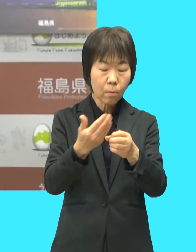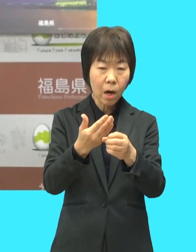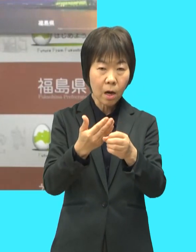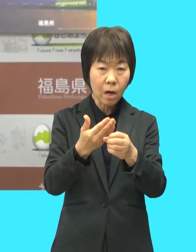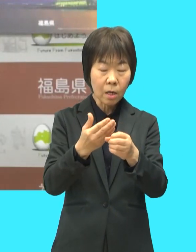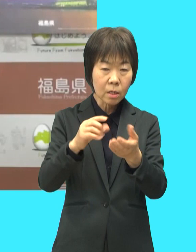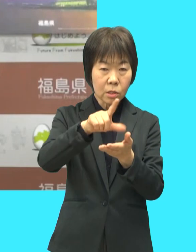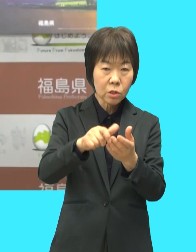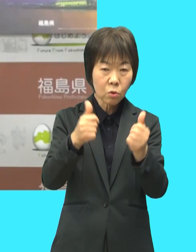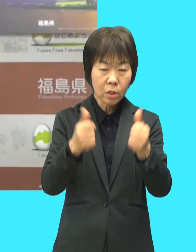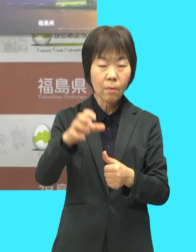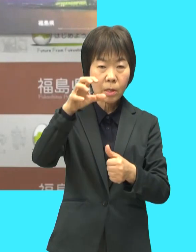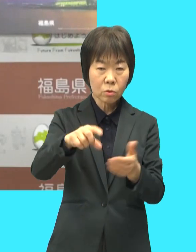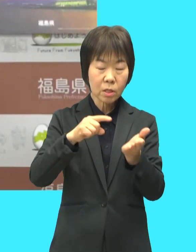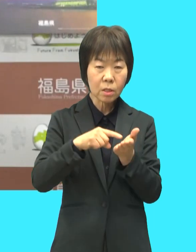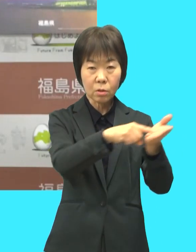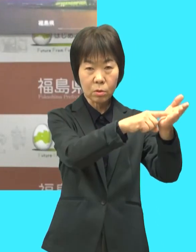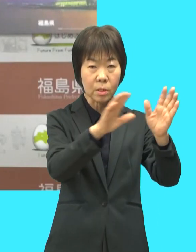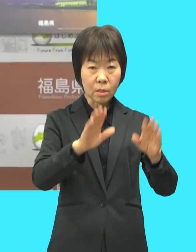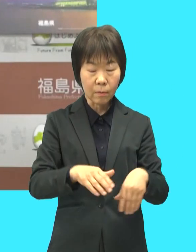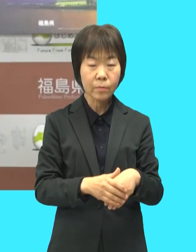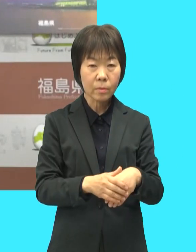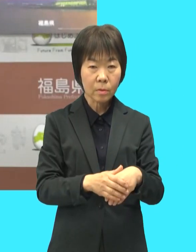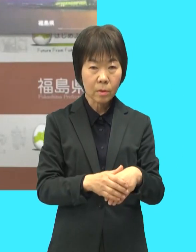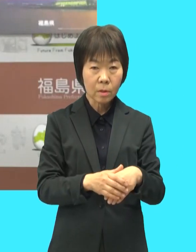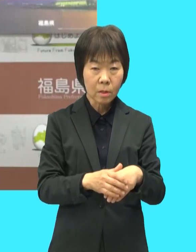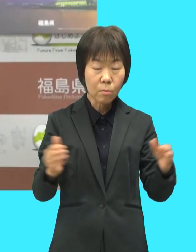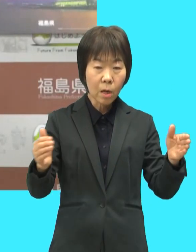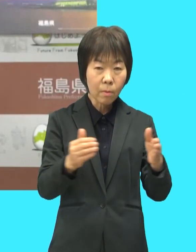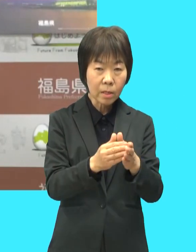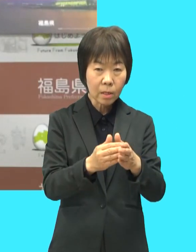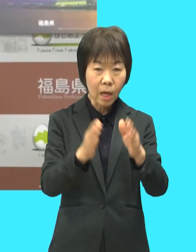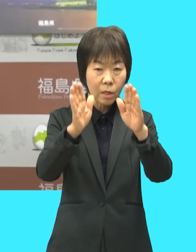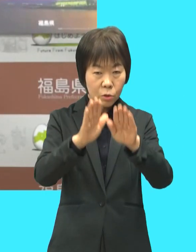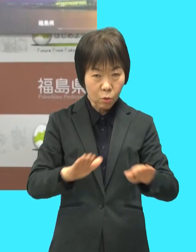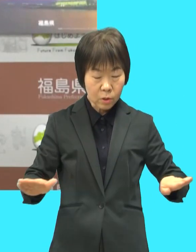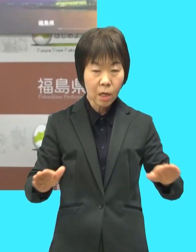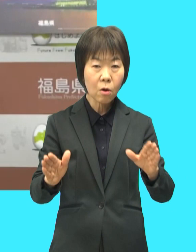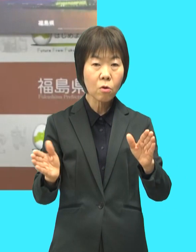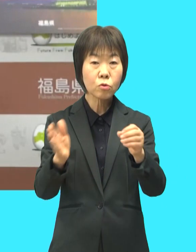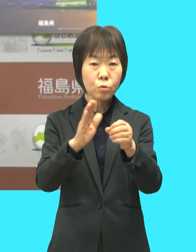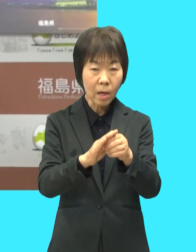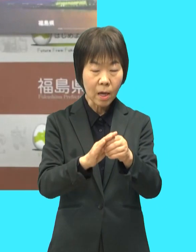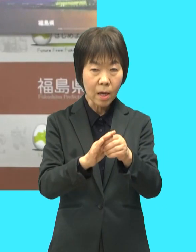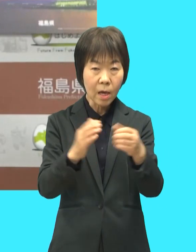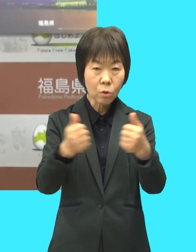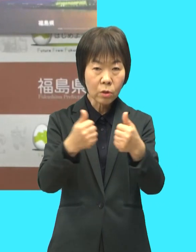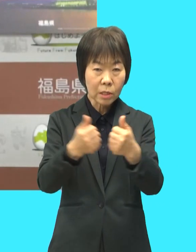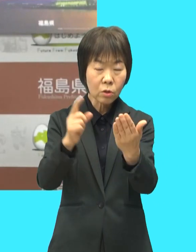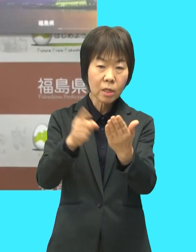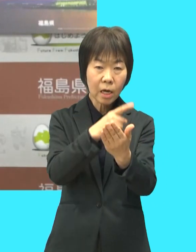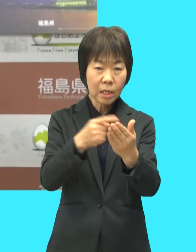に提訴をしたところであります。これまで調停を含め話し合いによる解決を目指